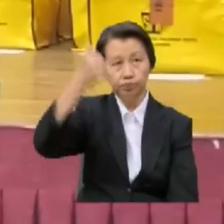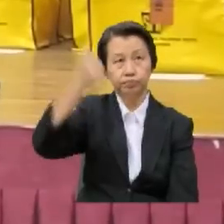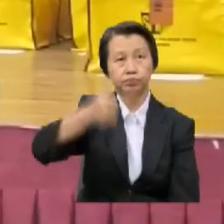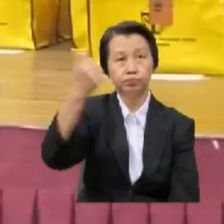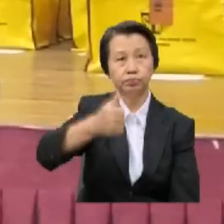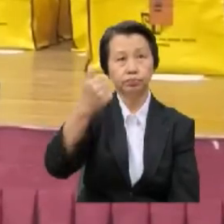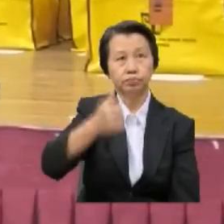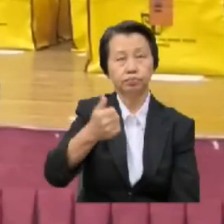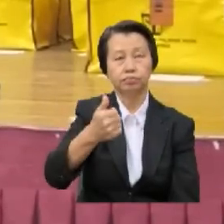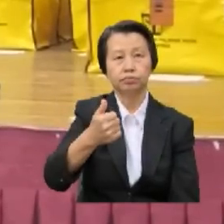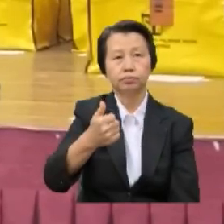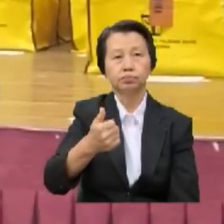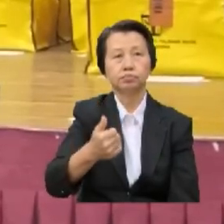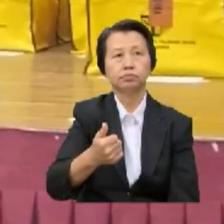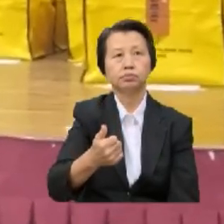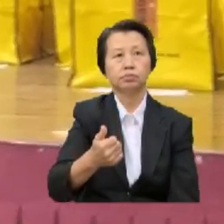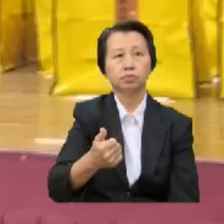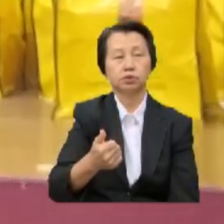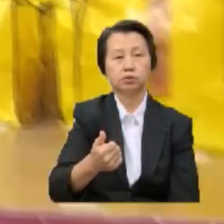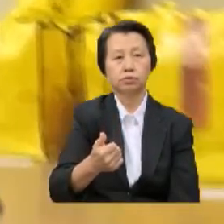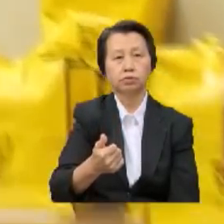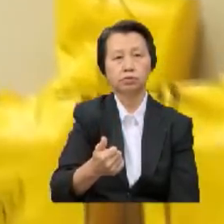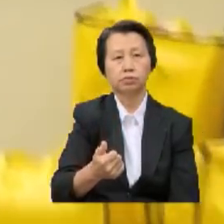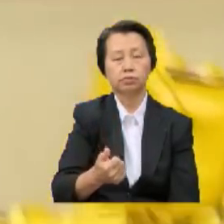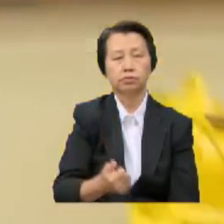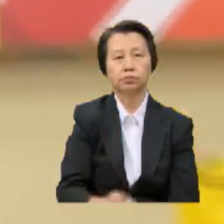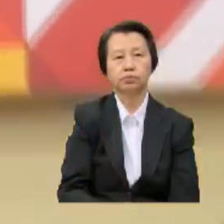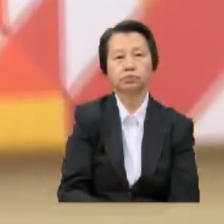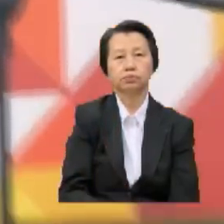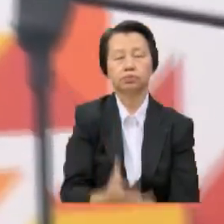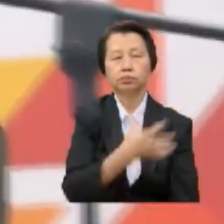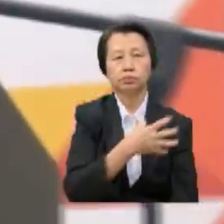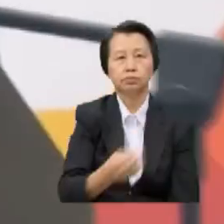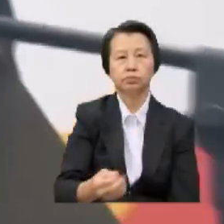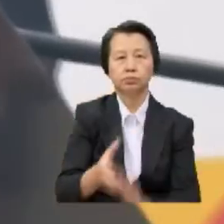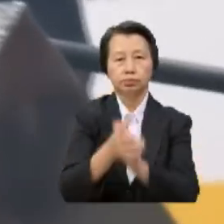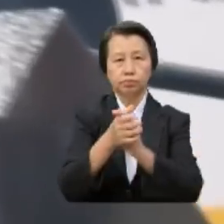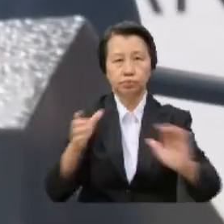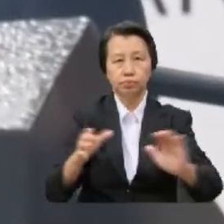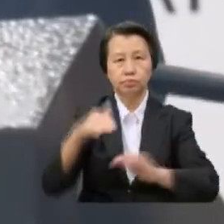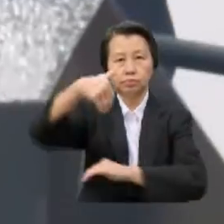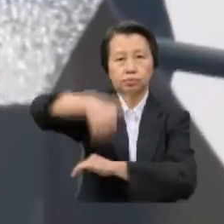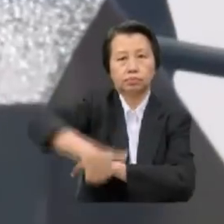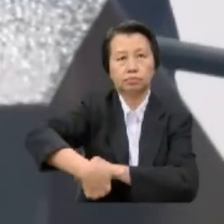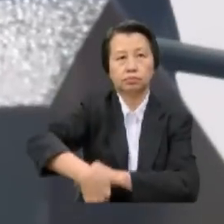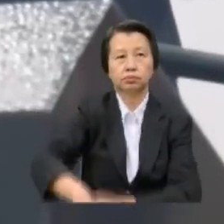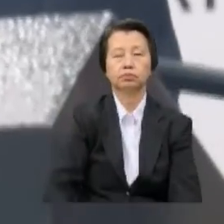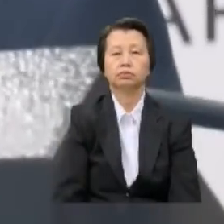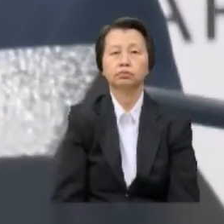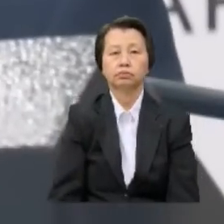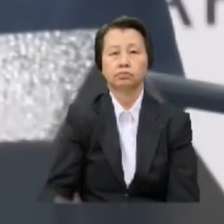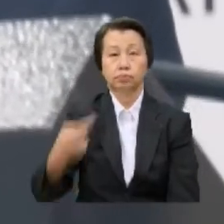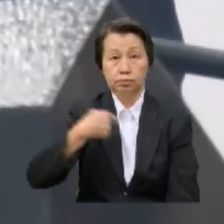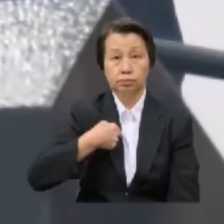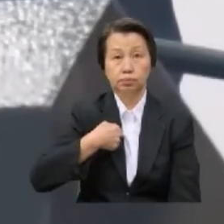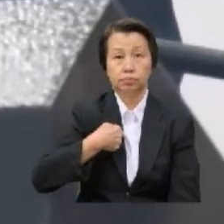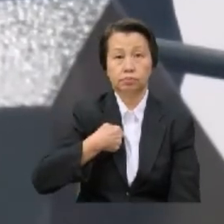Assalamualaikum warahmatullahi taala wabarakatuh dan selamat malam.